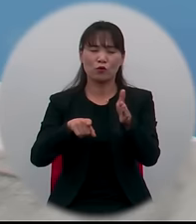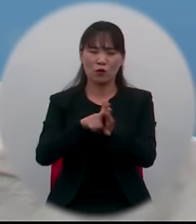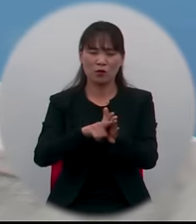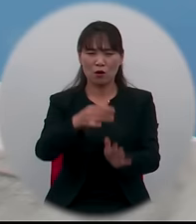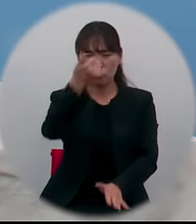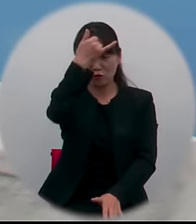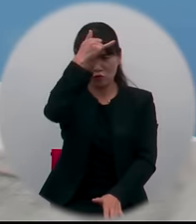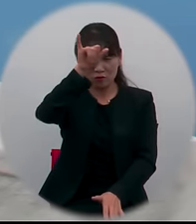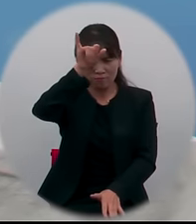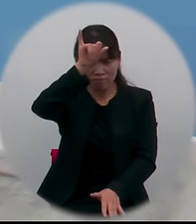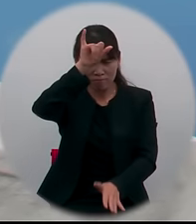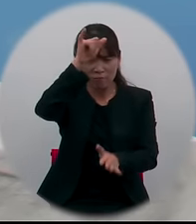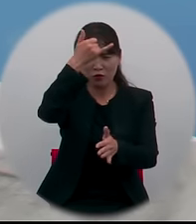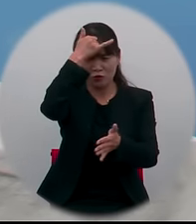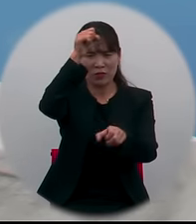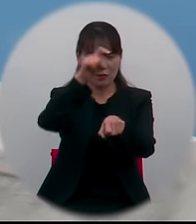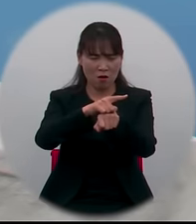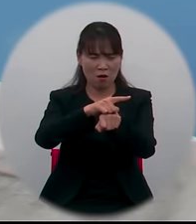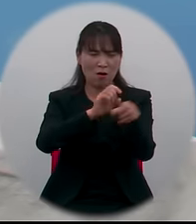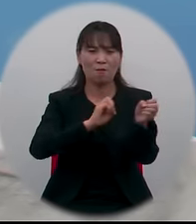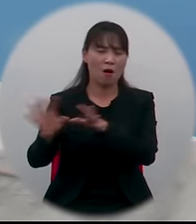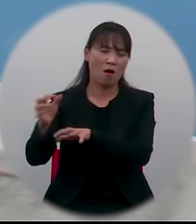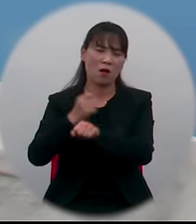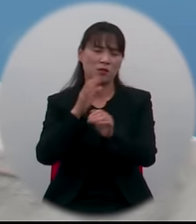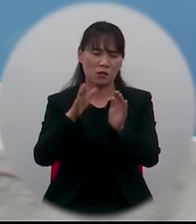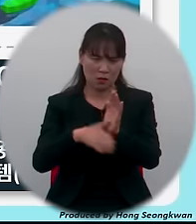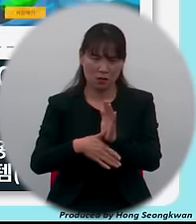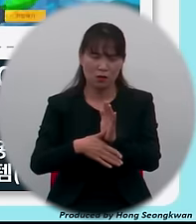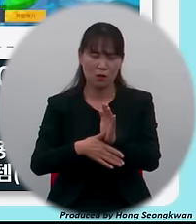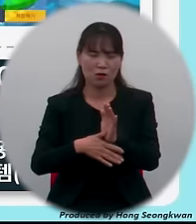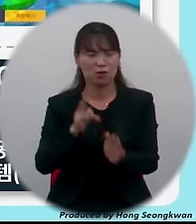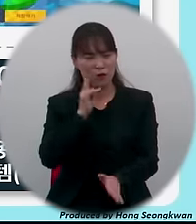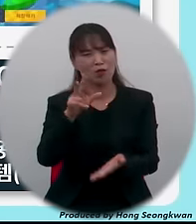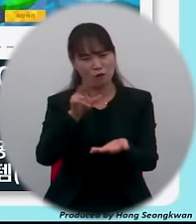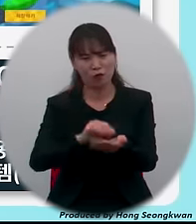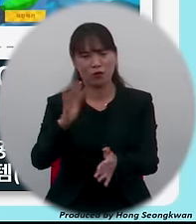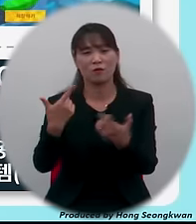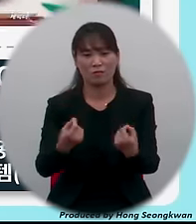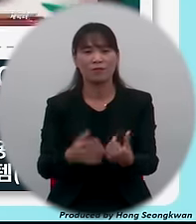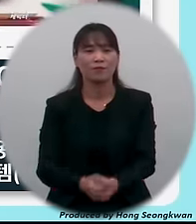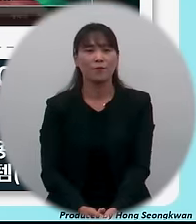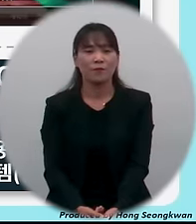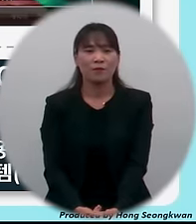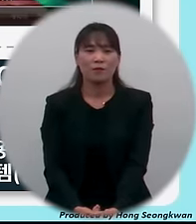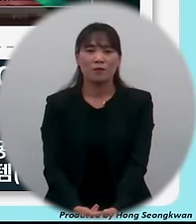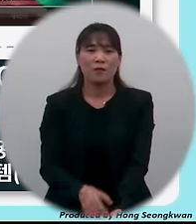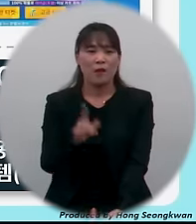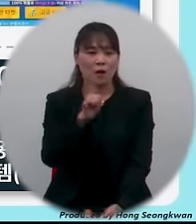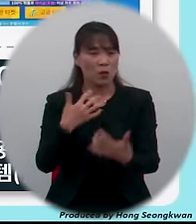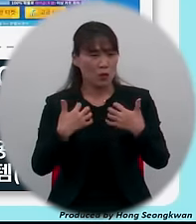때는 간단한 문제가 아니게 된다라고 말씀을 드리겠습니다 어떠한 게임들이 그렇게 흘러가고 있는지